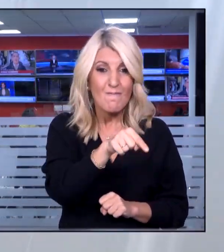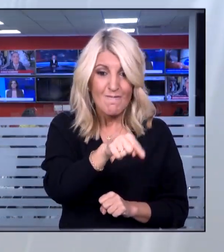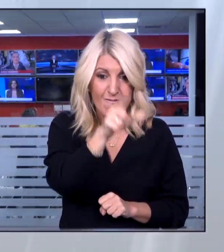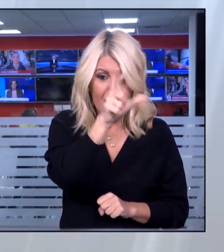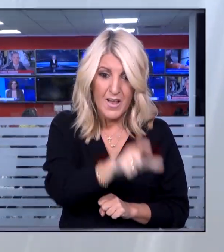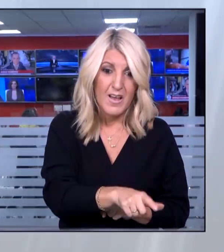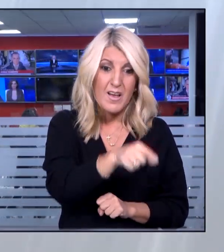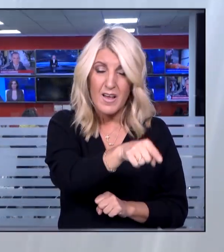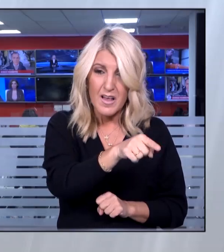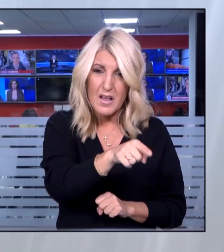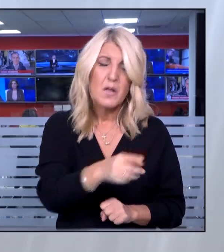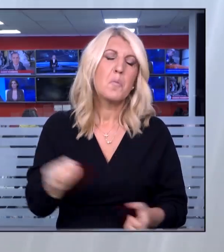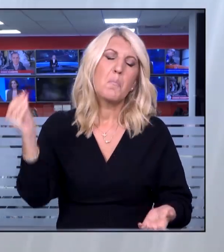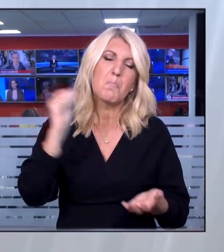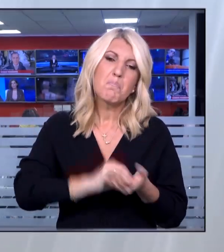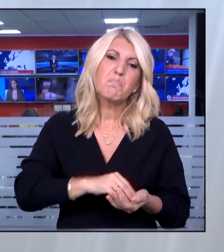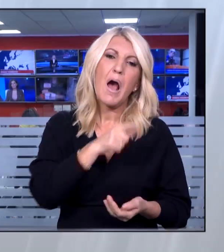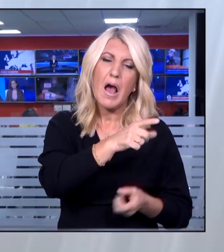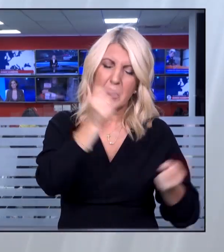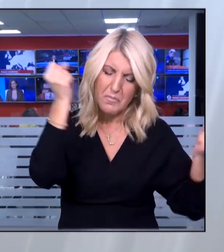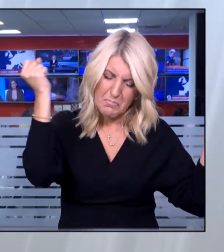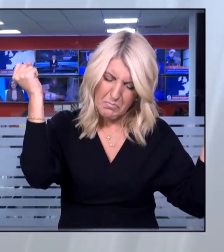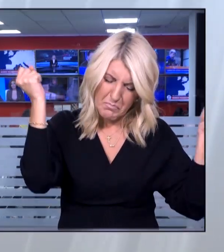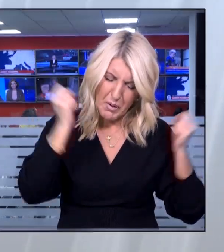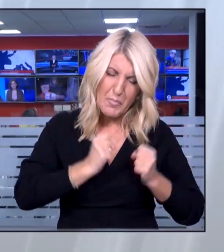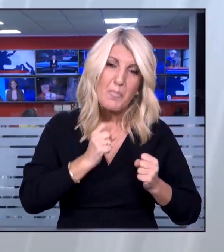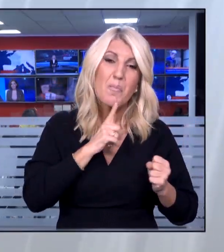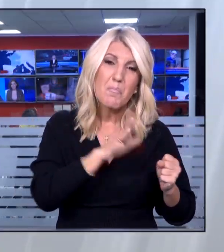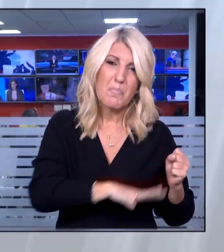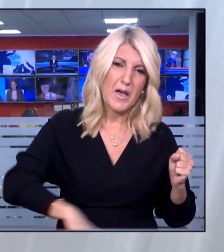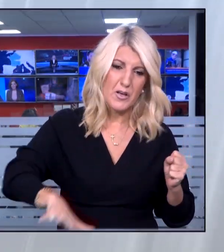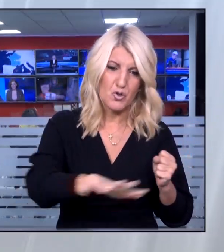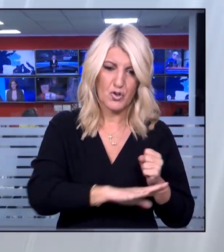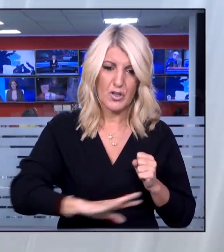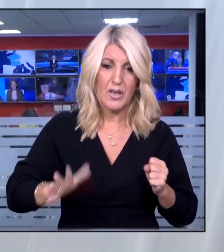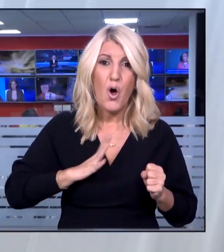Κόσμος βγάζει νεκρά και τραυματισμένα παιδιά από τα συντρίμμια των ισοπεδωμένων σπιτιών.